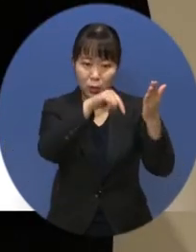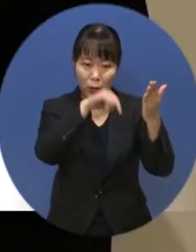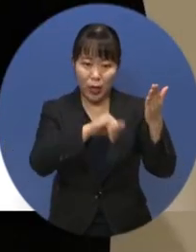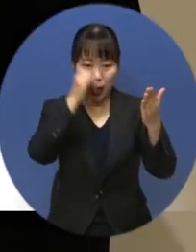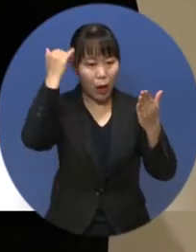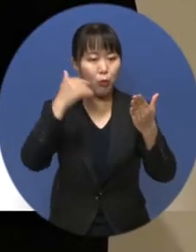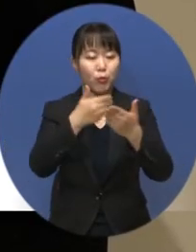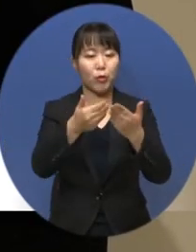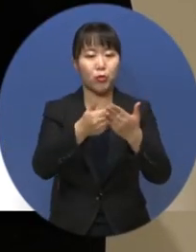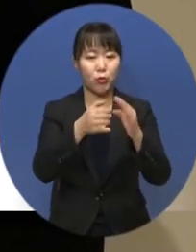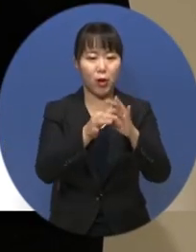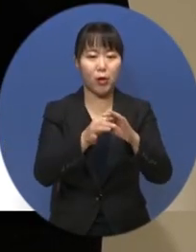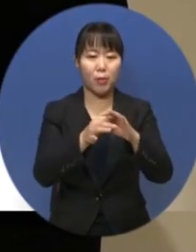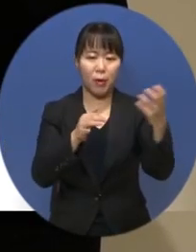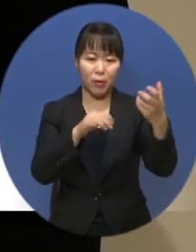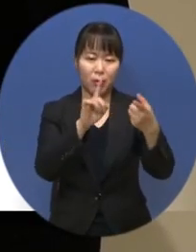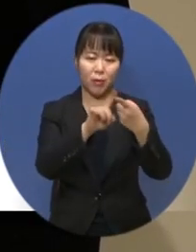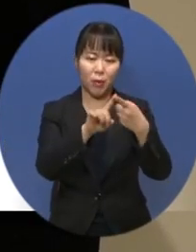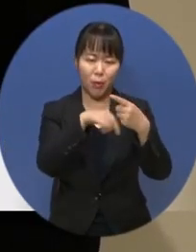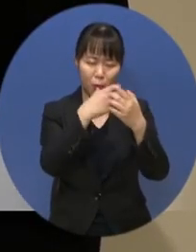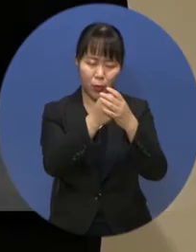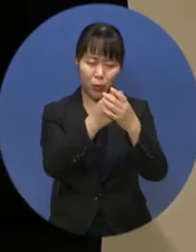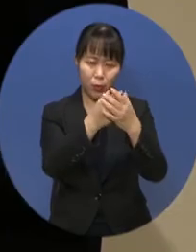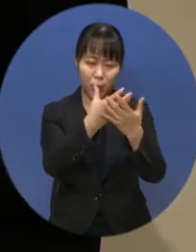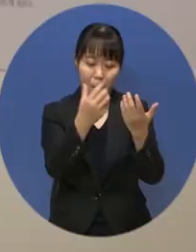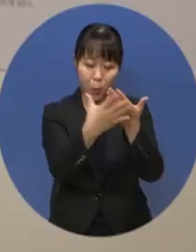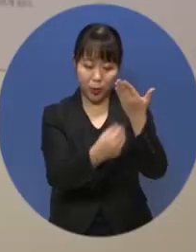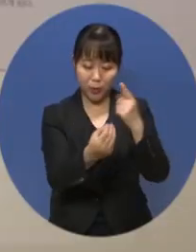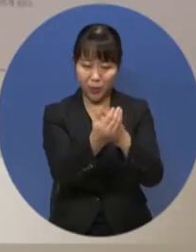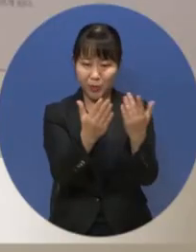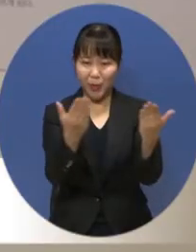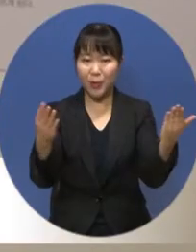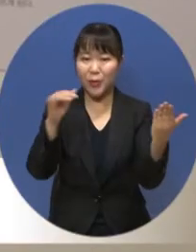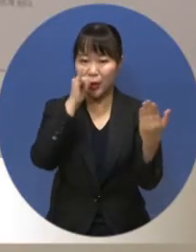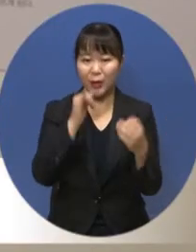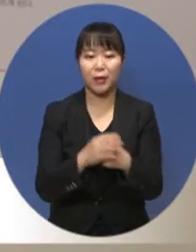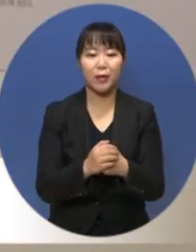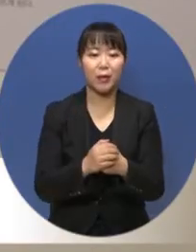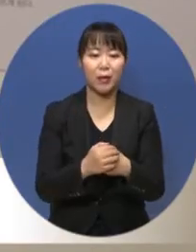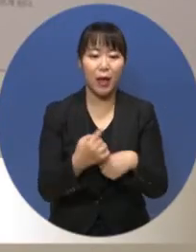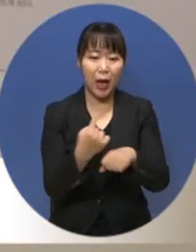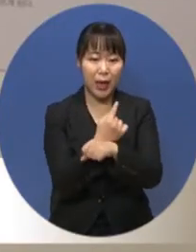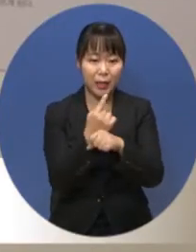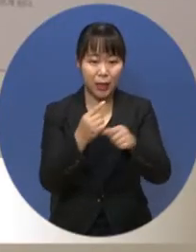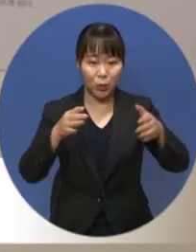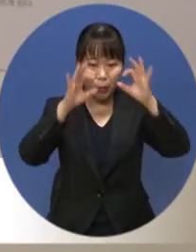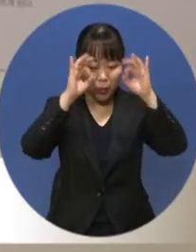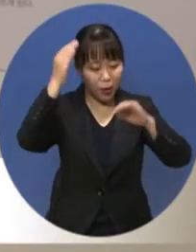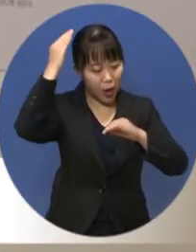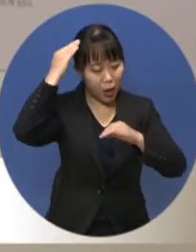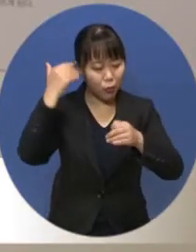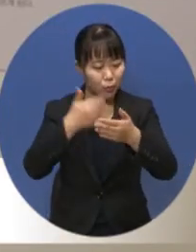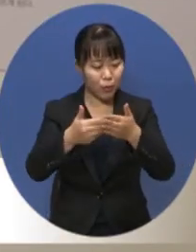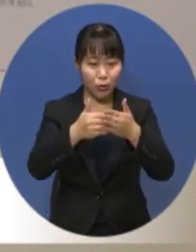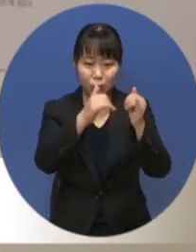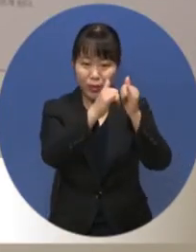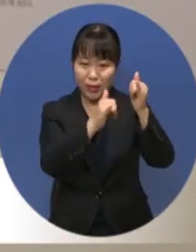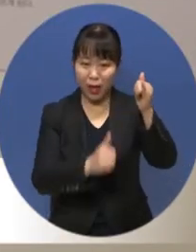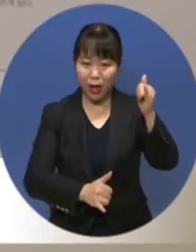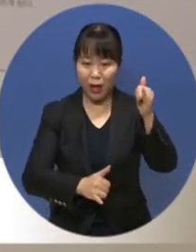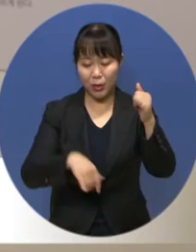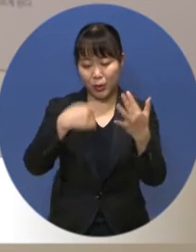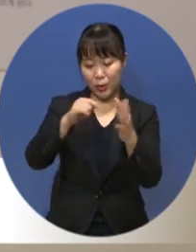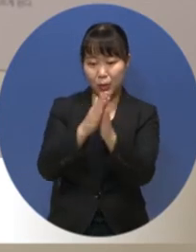점의 복제품이 한자리에 모였습니다 아 1시간에 보는 항공비 솟아 교과서 쏙 악몽 미소